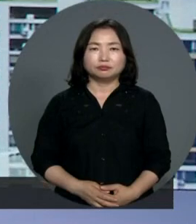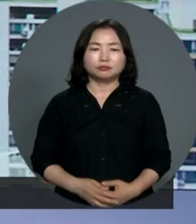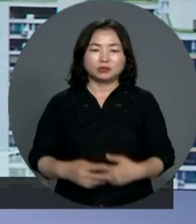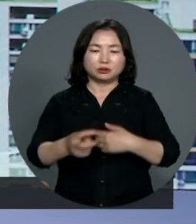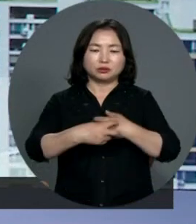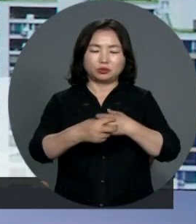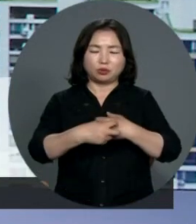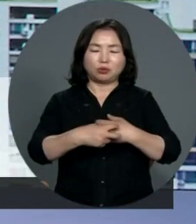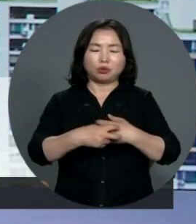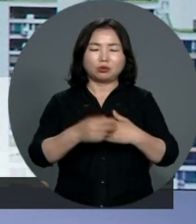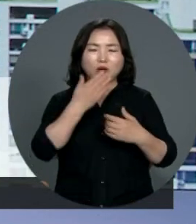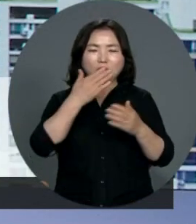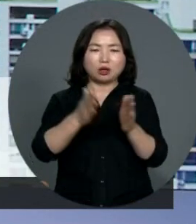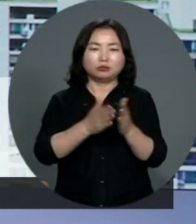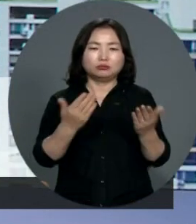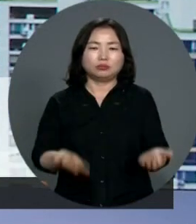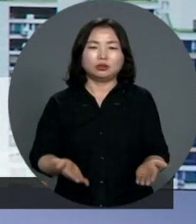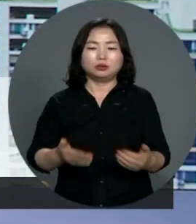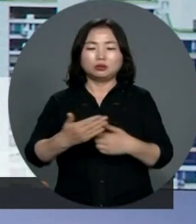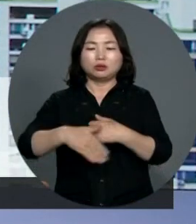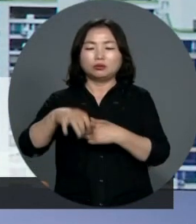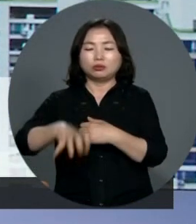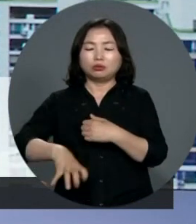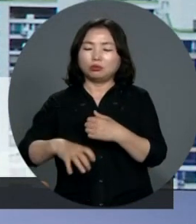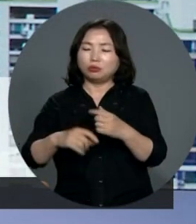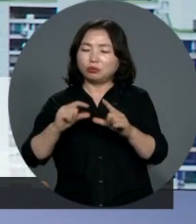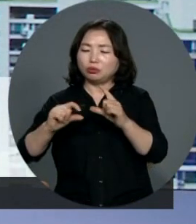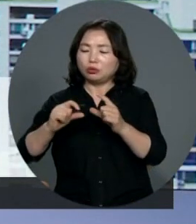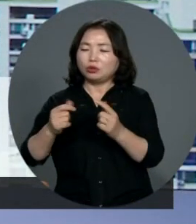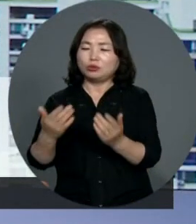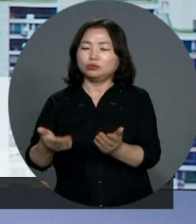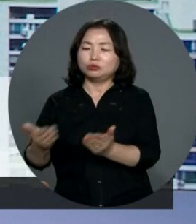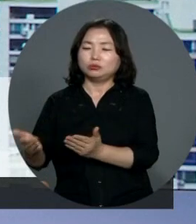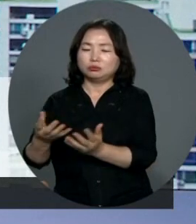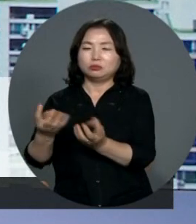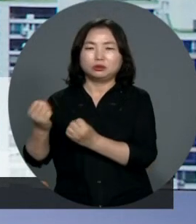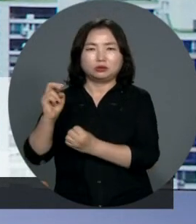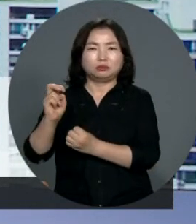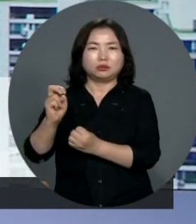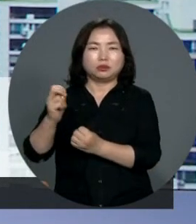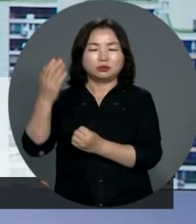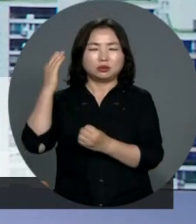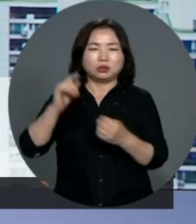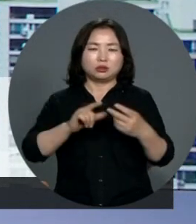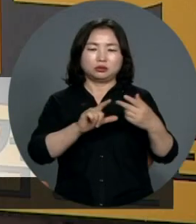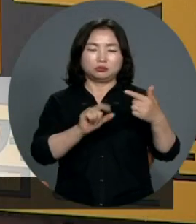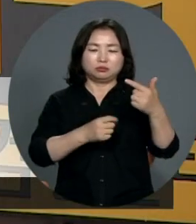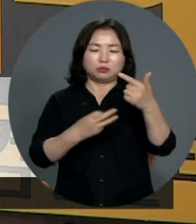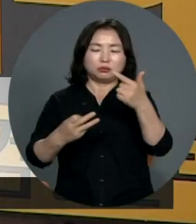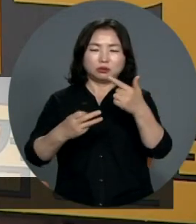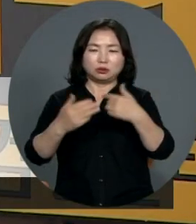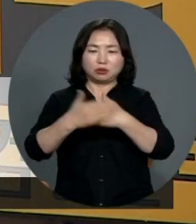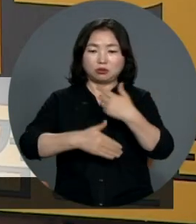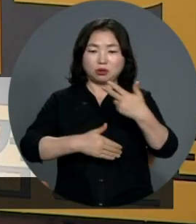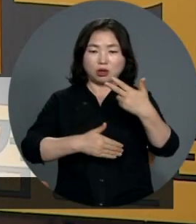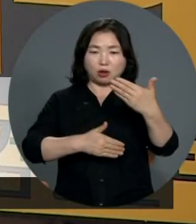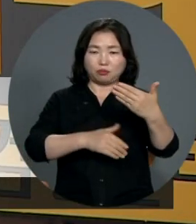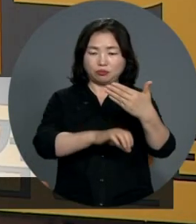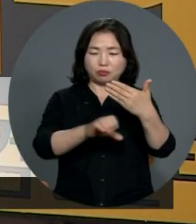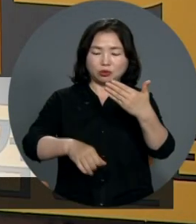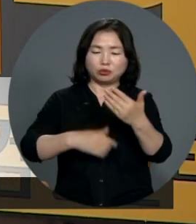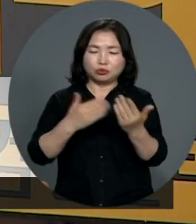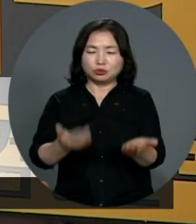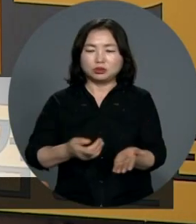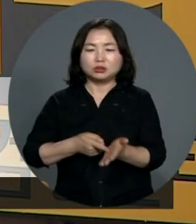의료계가 집단 휴진하는 오늘 대구에서는 부분 휴진이 많을 것으로 보입니다 지난 13일까지 대구 아홉개 구군의 휴진